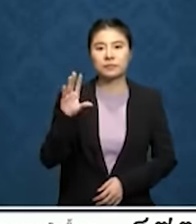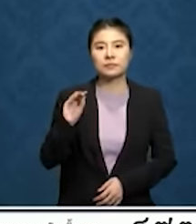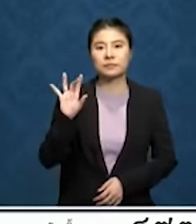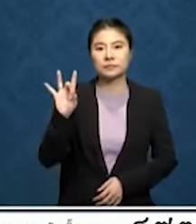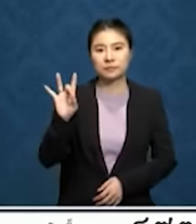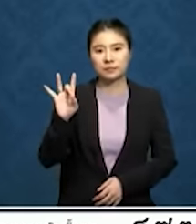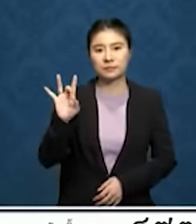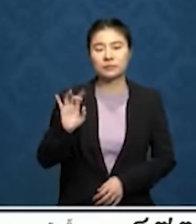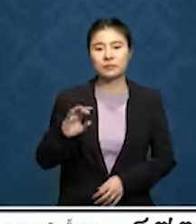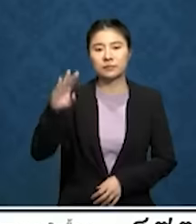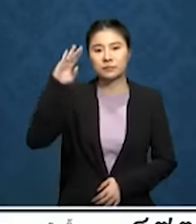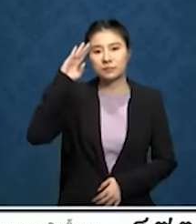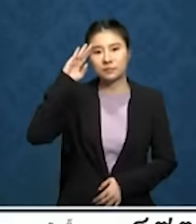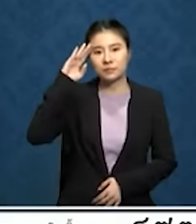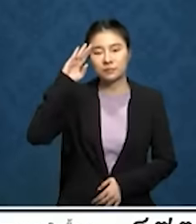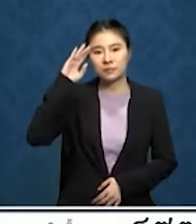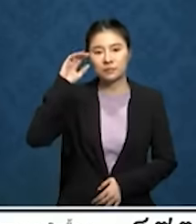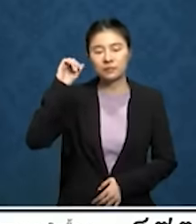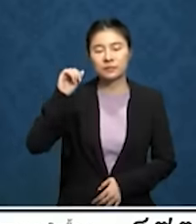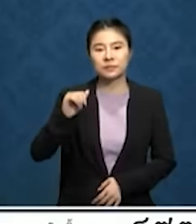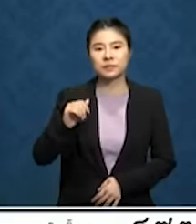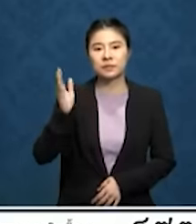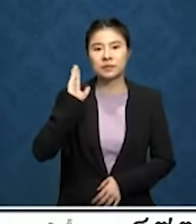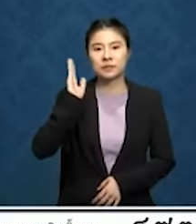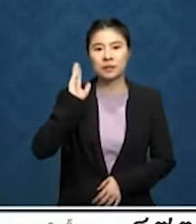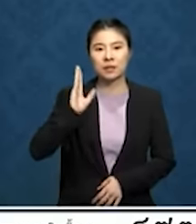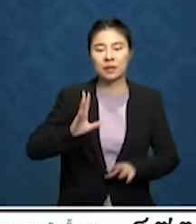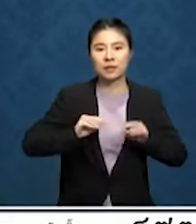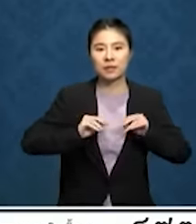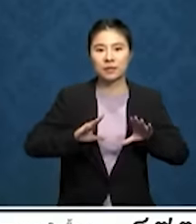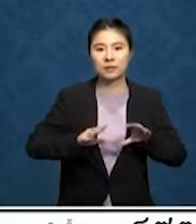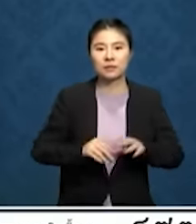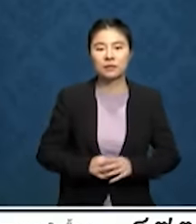158เรืออากาศโทธนเดชเพ็งสุข ไม่เห็นชอบครับ